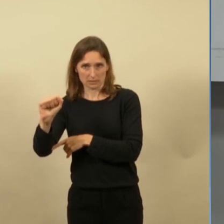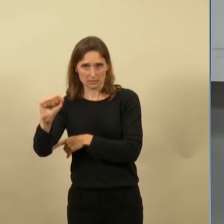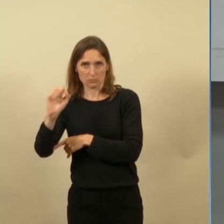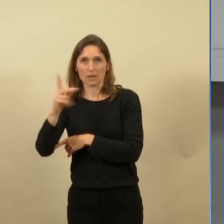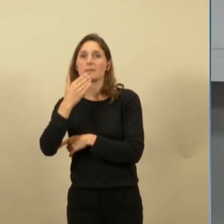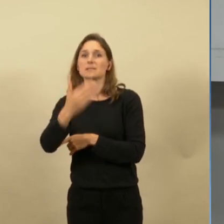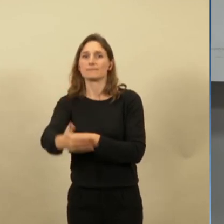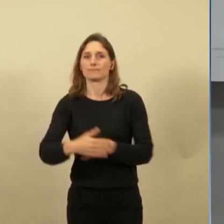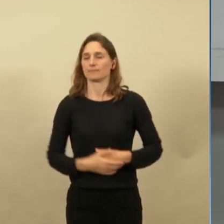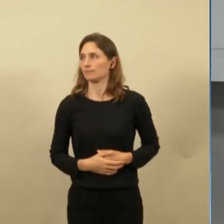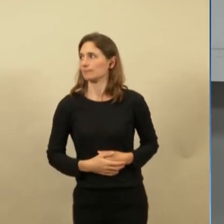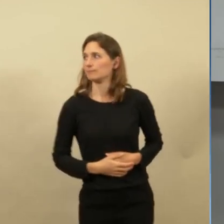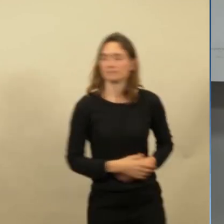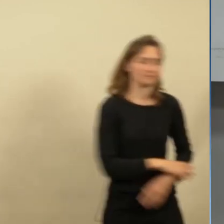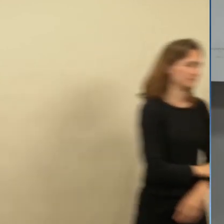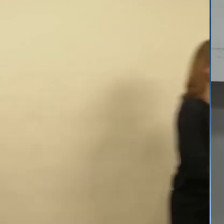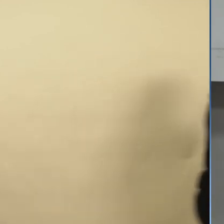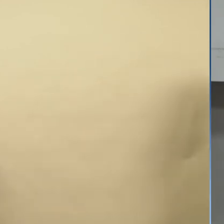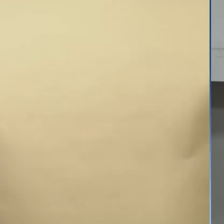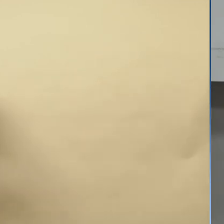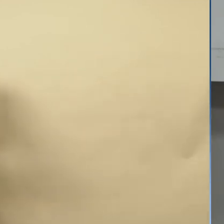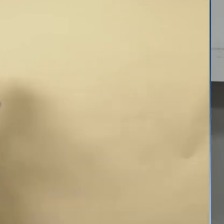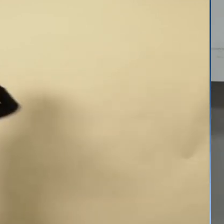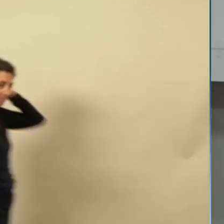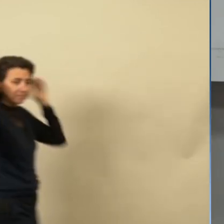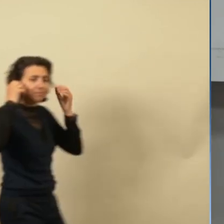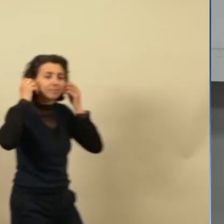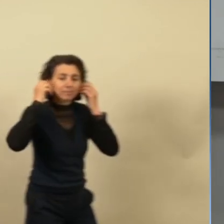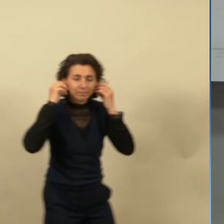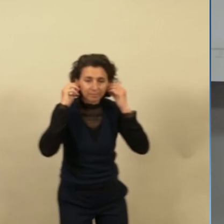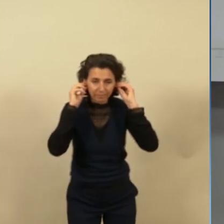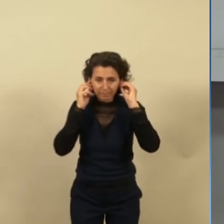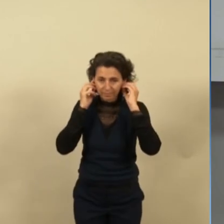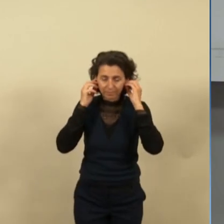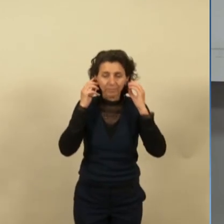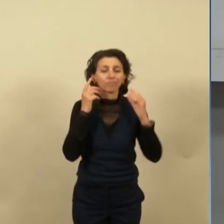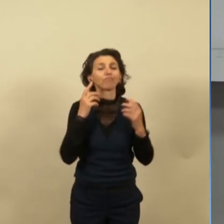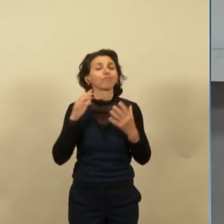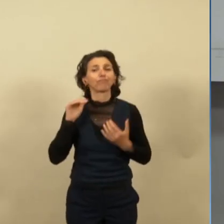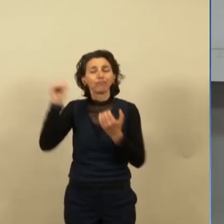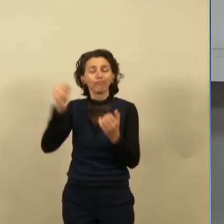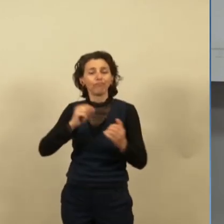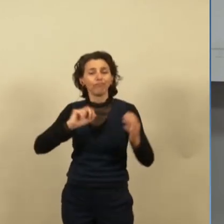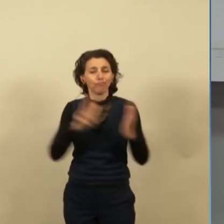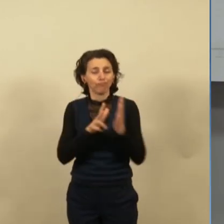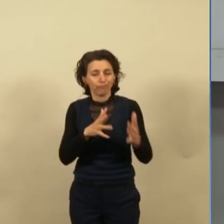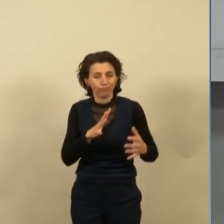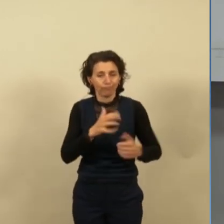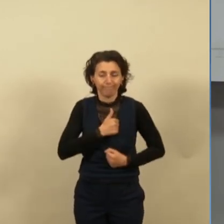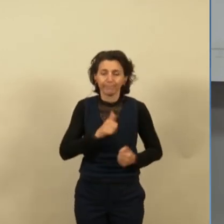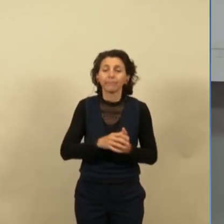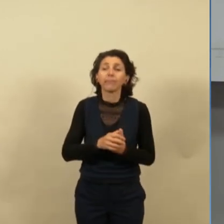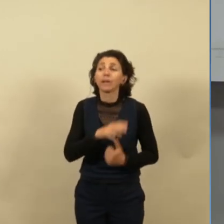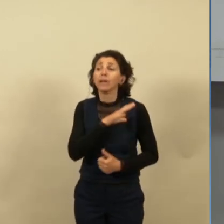merci délibération donc le vœu est adopté madame Zenatti qui vote pour